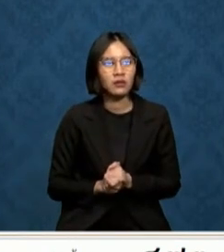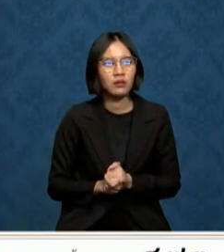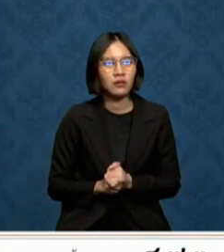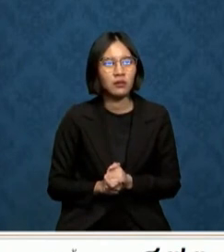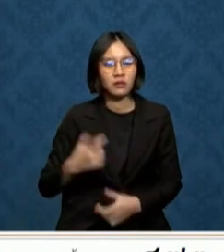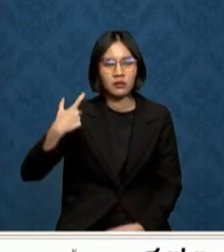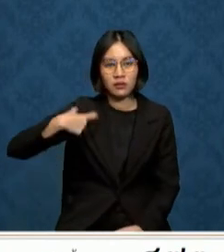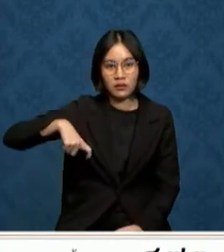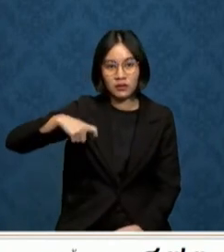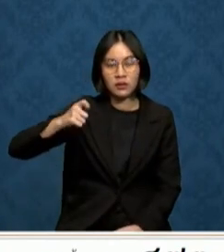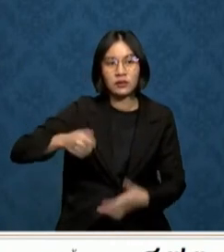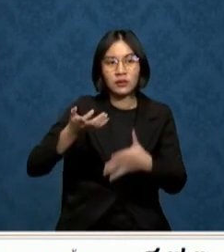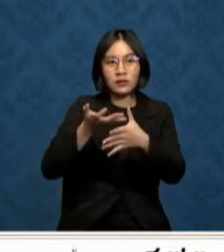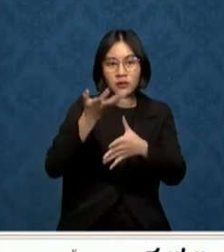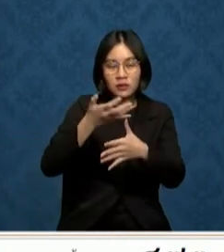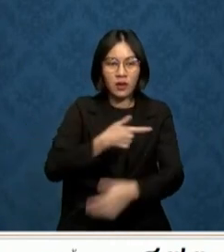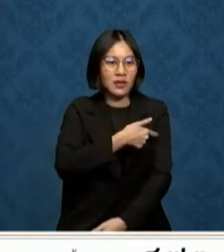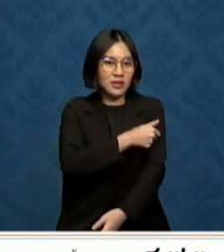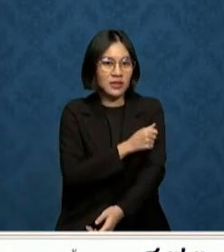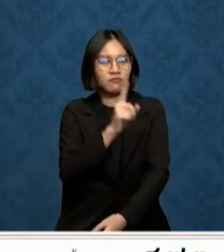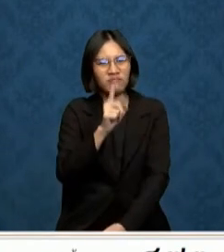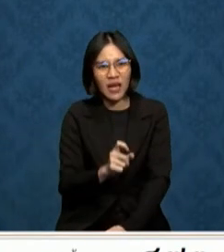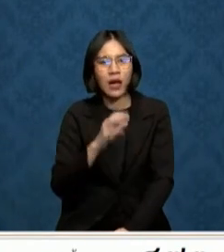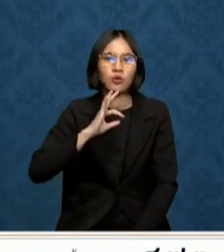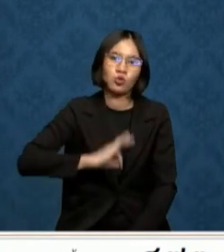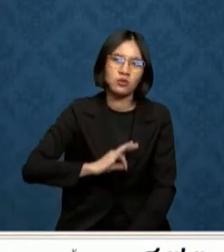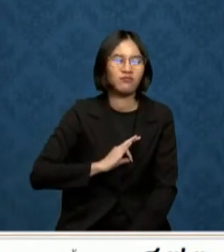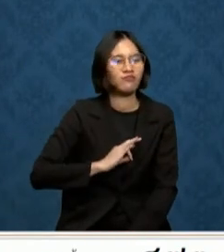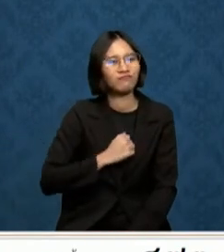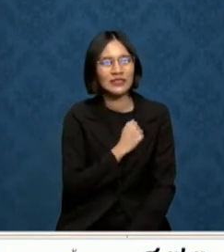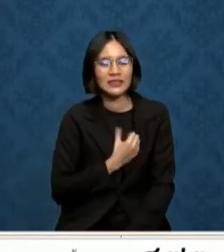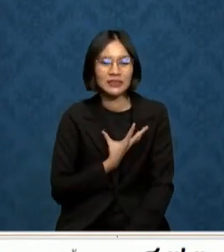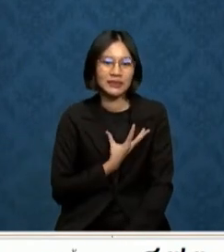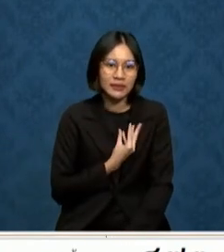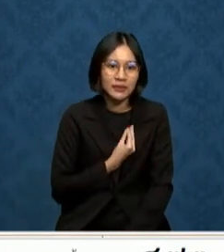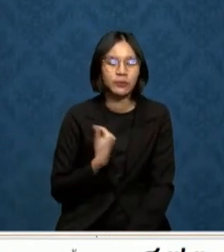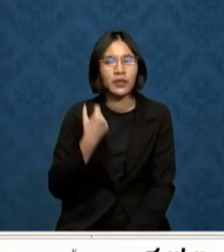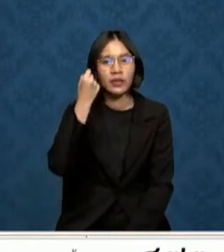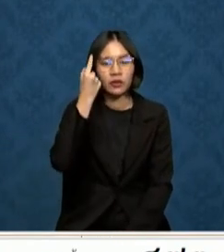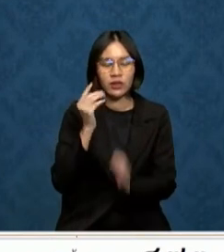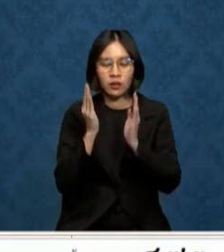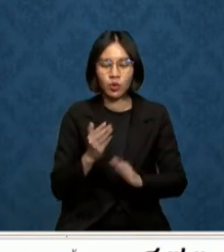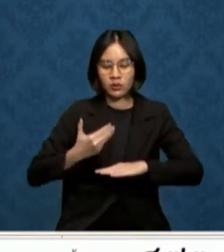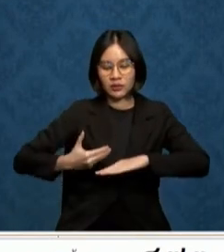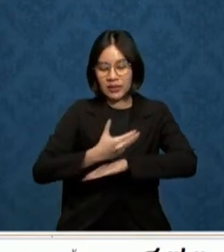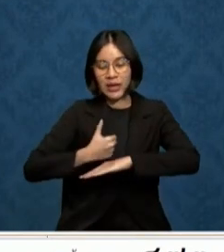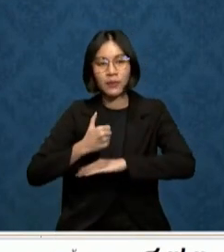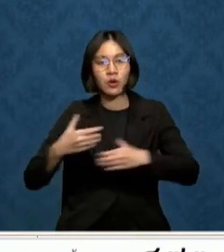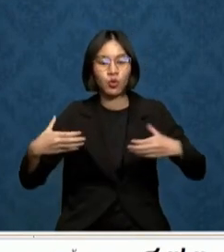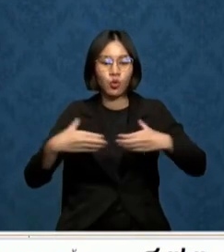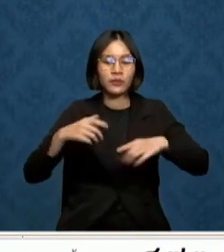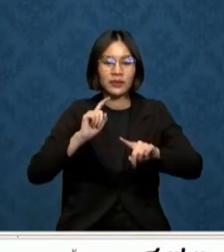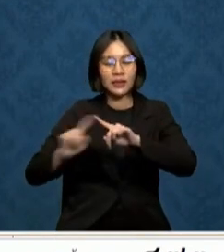ศาลฎีกาประหารชีวิตมันเป็นความชอกช้ำซึ่งผมเข้าใจว่าพี่น้องที่เป็นนักการเมืองไม่ว่าจะเป็นพรรค